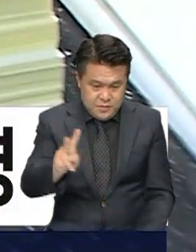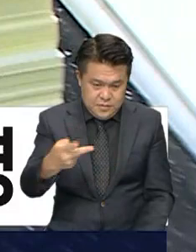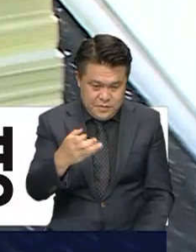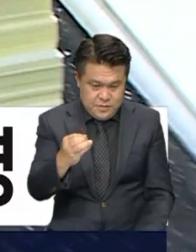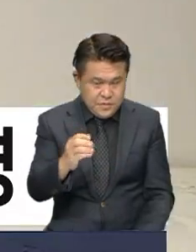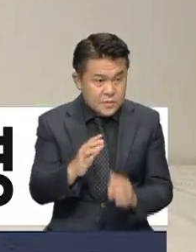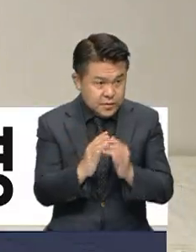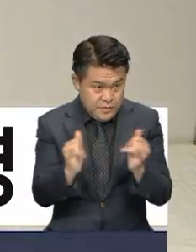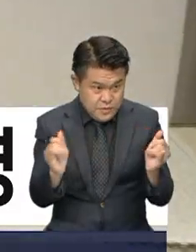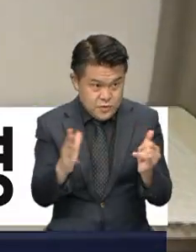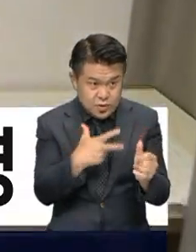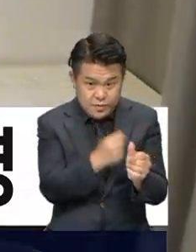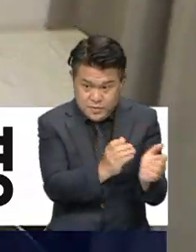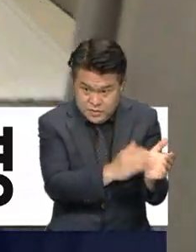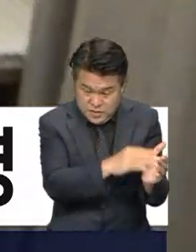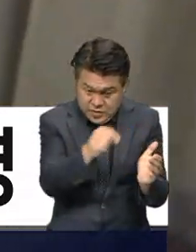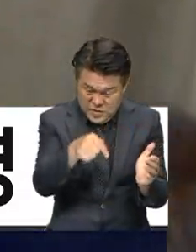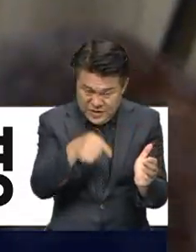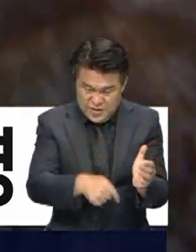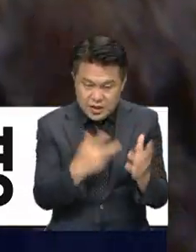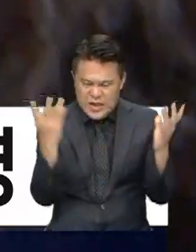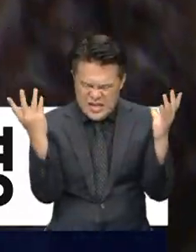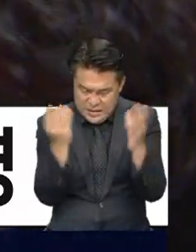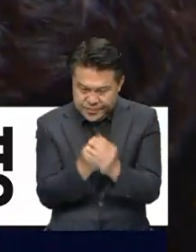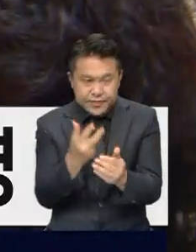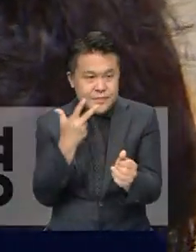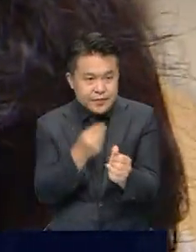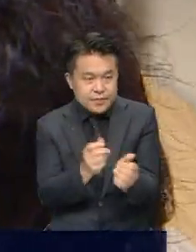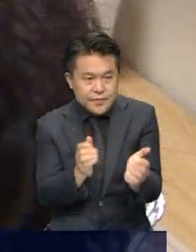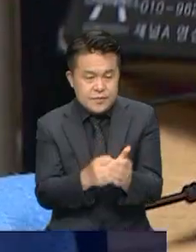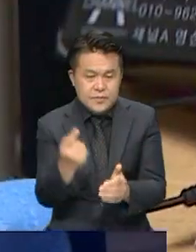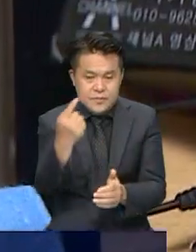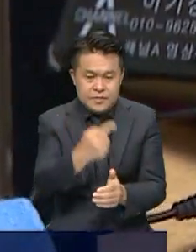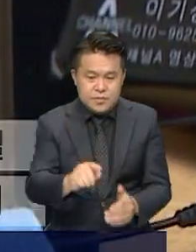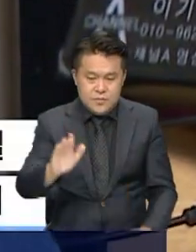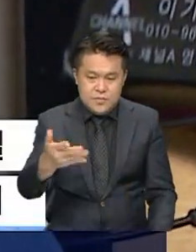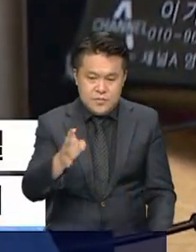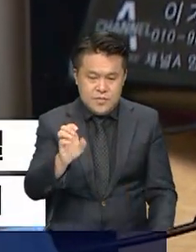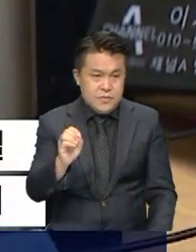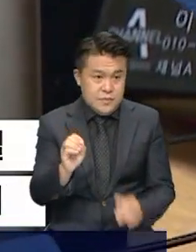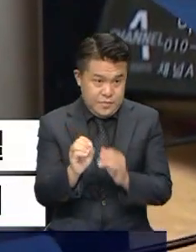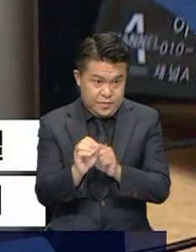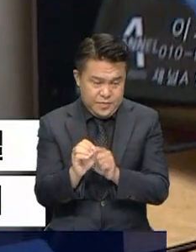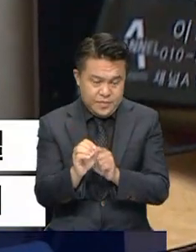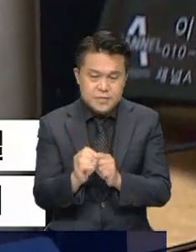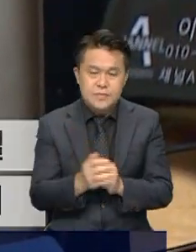명이 백신을 맞았고 이 가운데 접종을 완료한 건 1,940만여